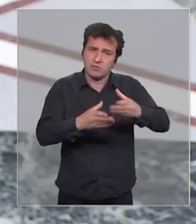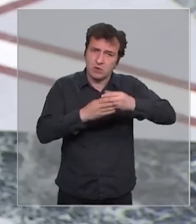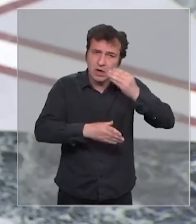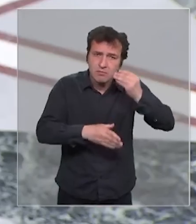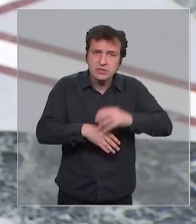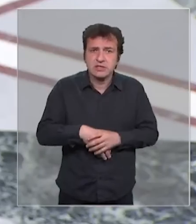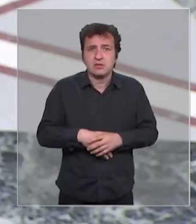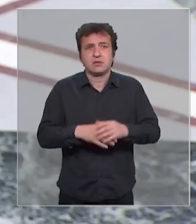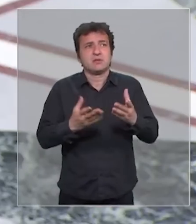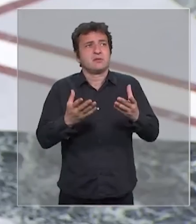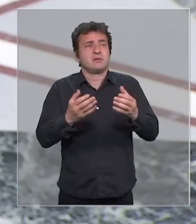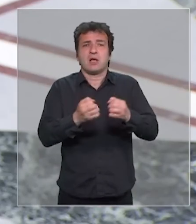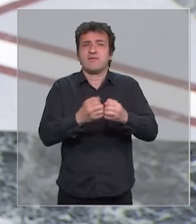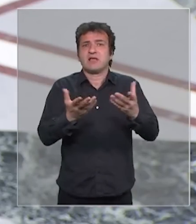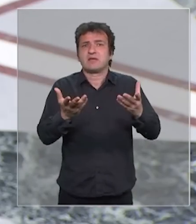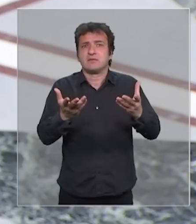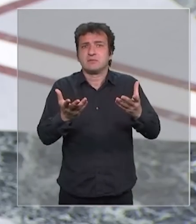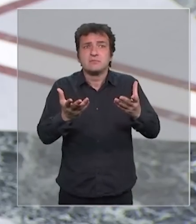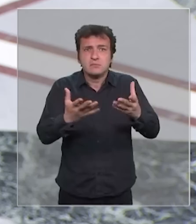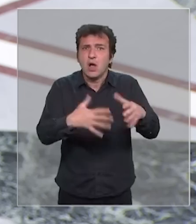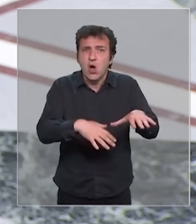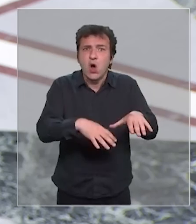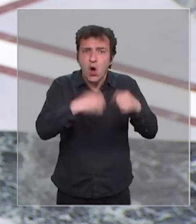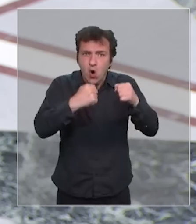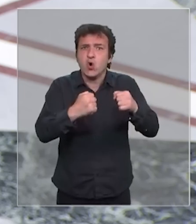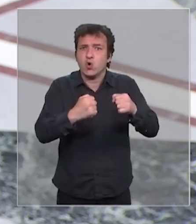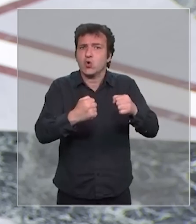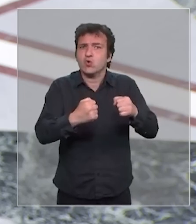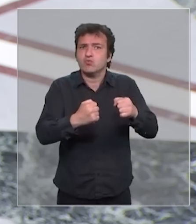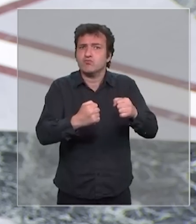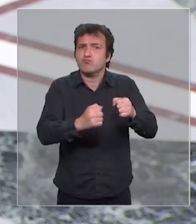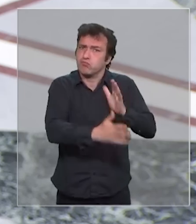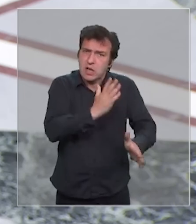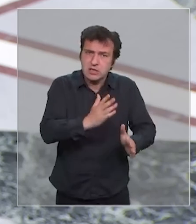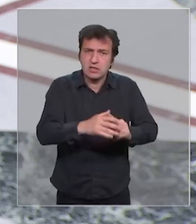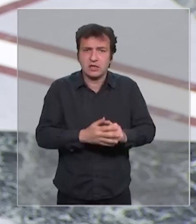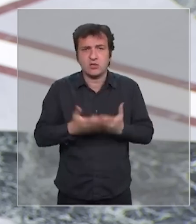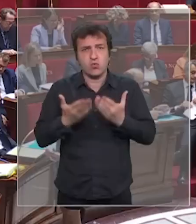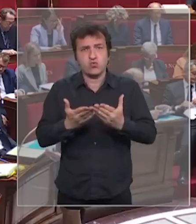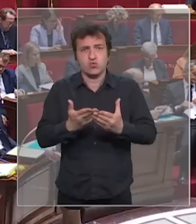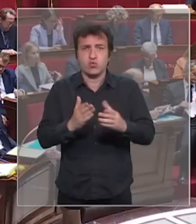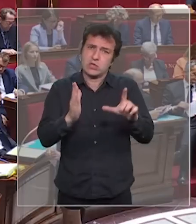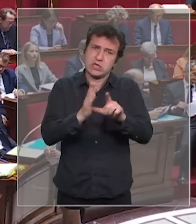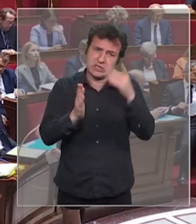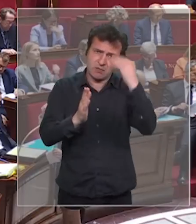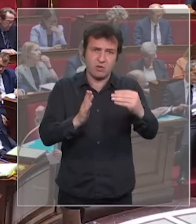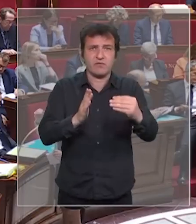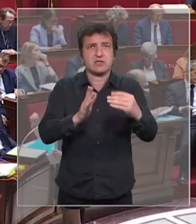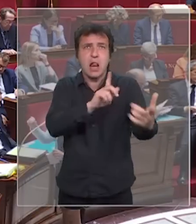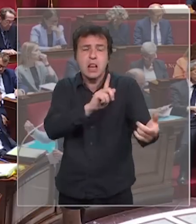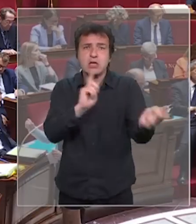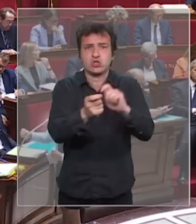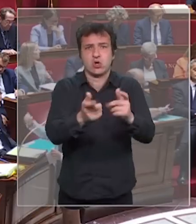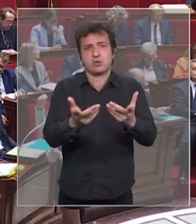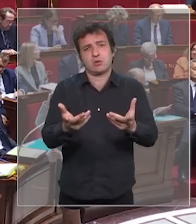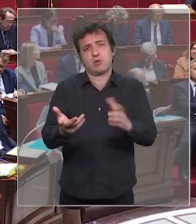l'apprentissage, avec les emplois francs, avec aujourd'hui la réforme du lycée professionnel. Donc, Madame la